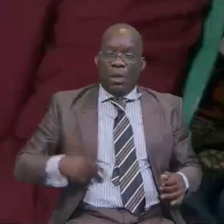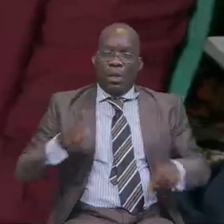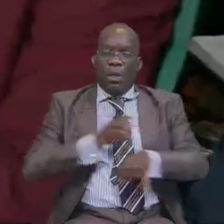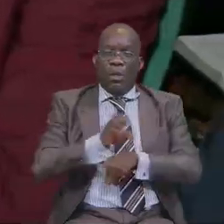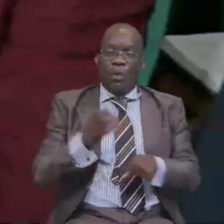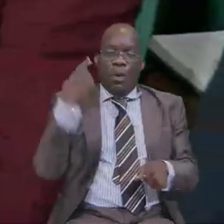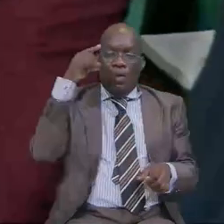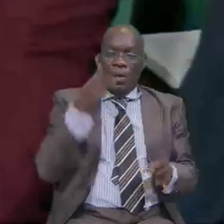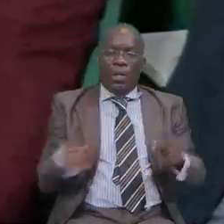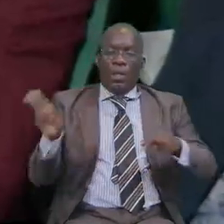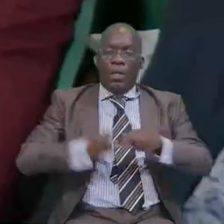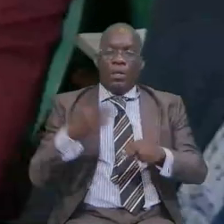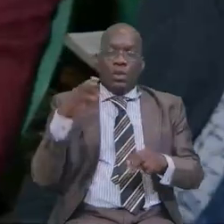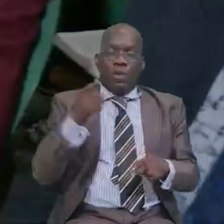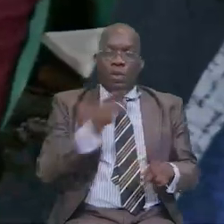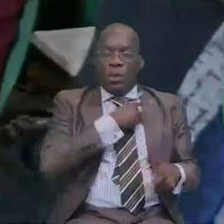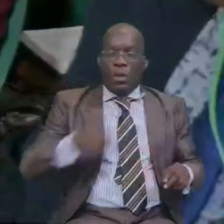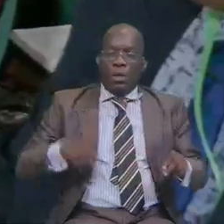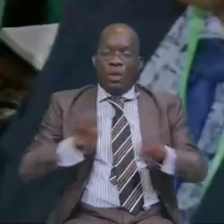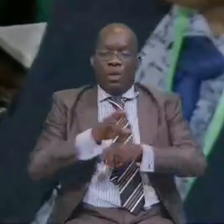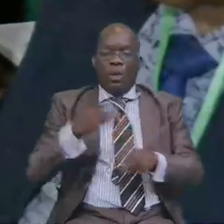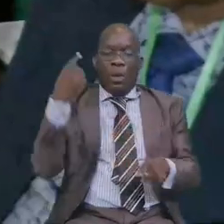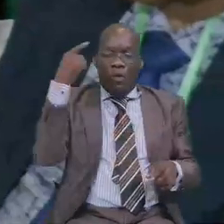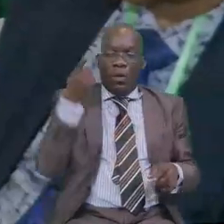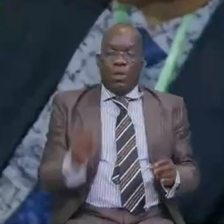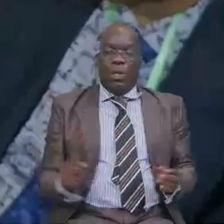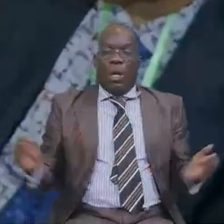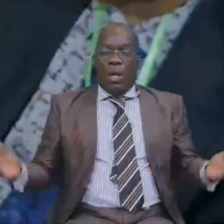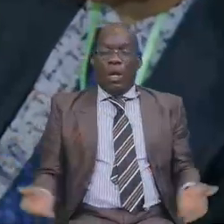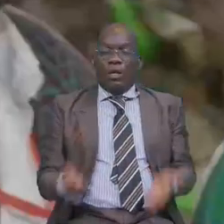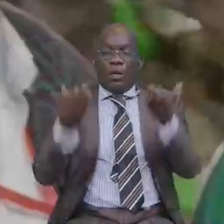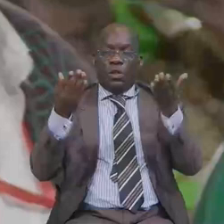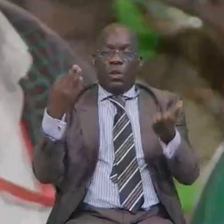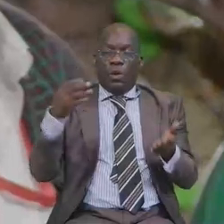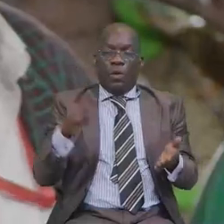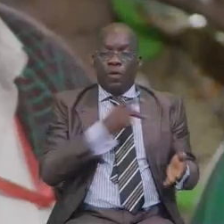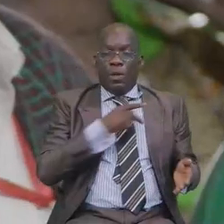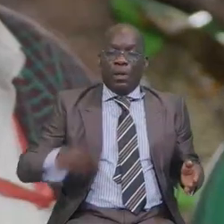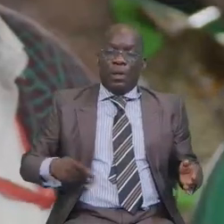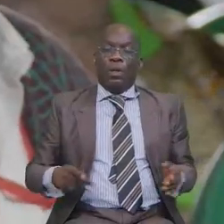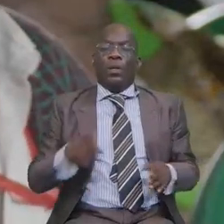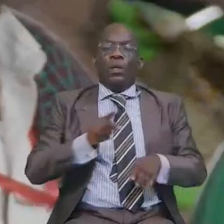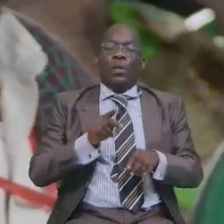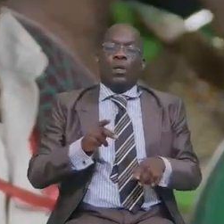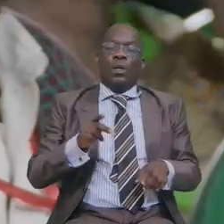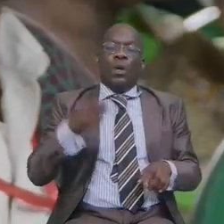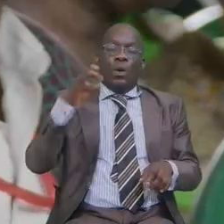pour l'extension du royaume, pour l'exaltation du royaume, du roi du royaume.